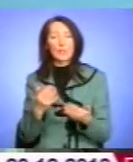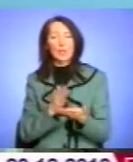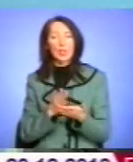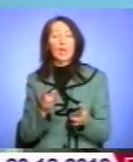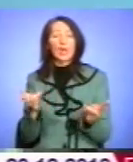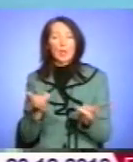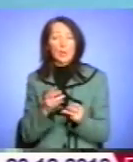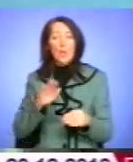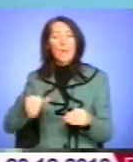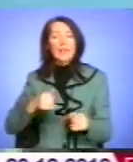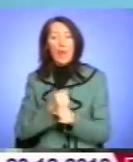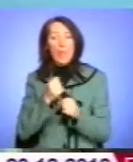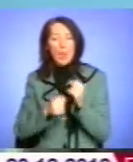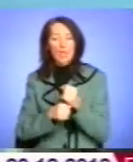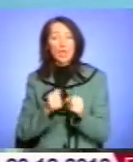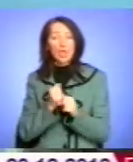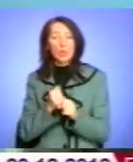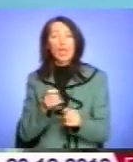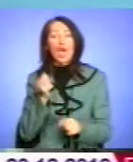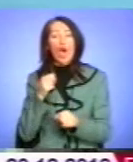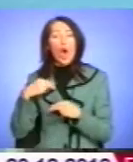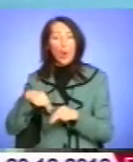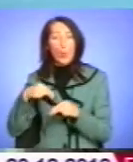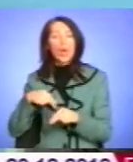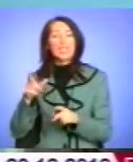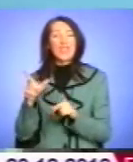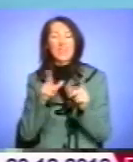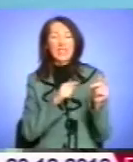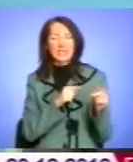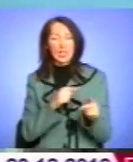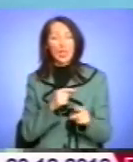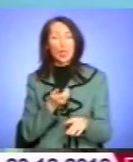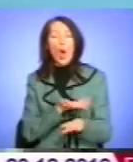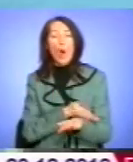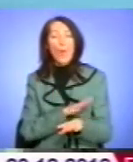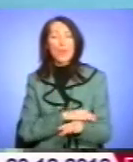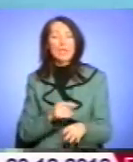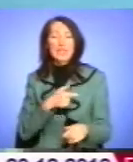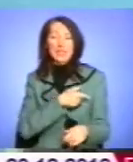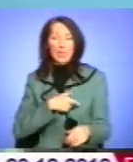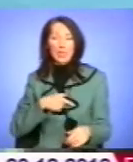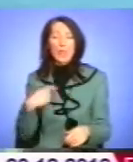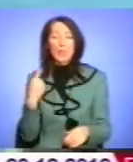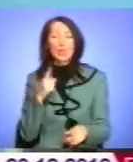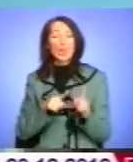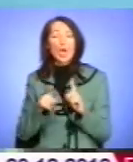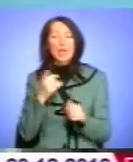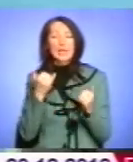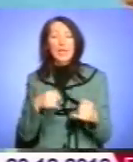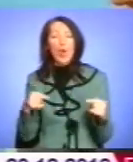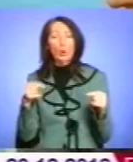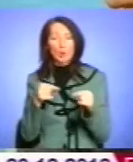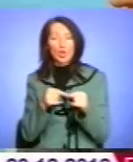провести робочий візит до Польщі з депутатами обласної ради. Зараз уточнюємо